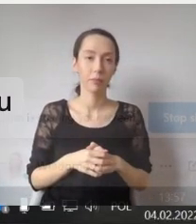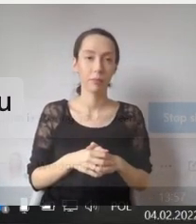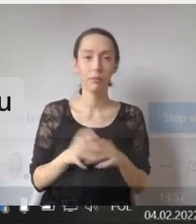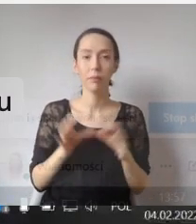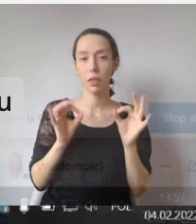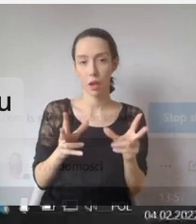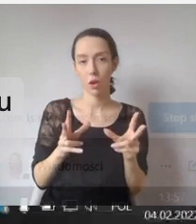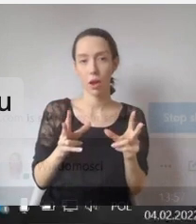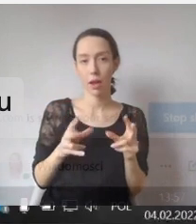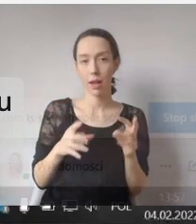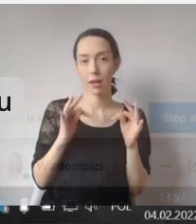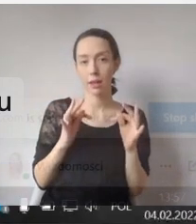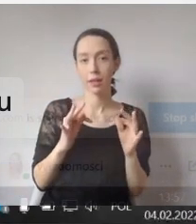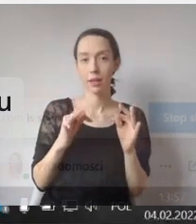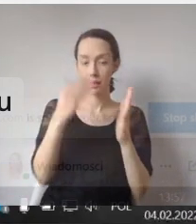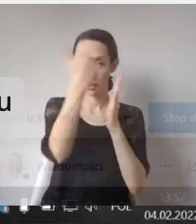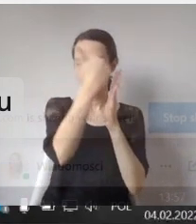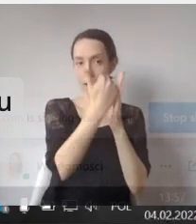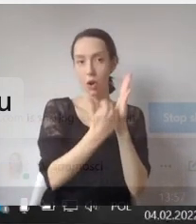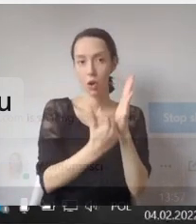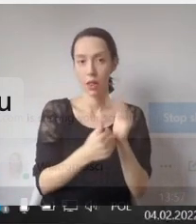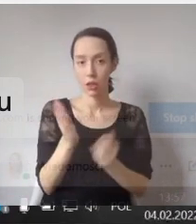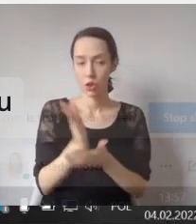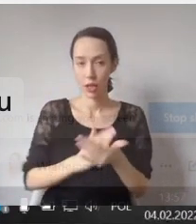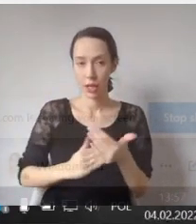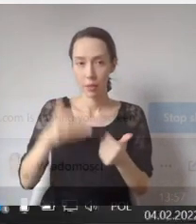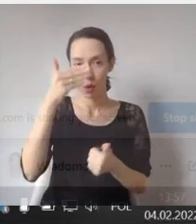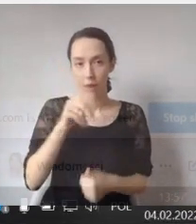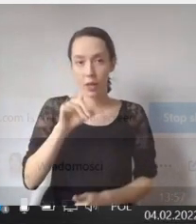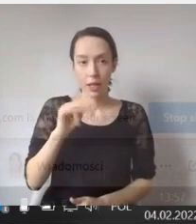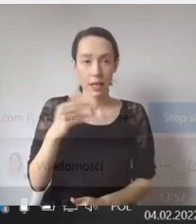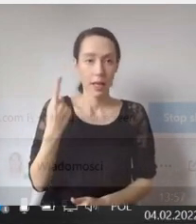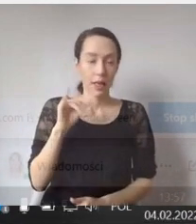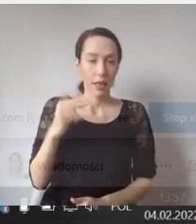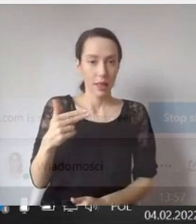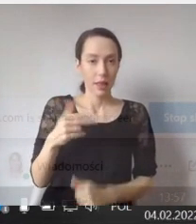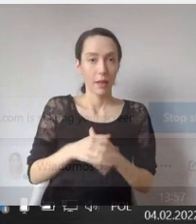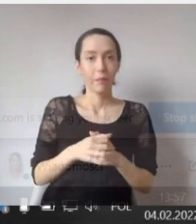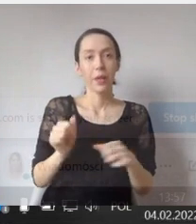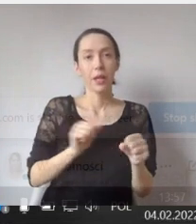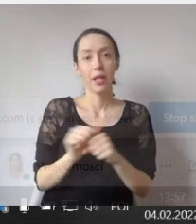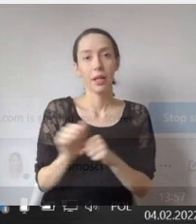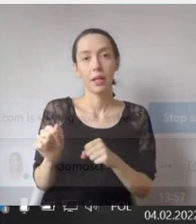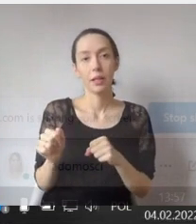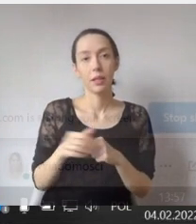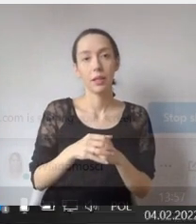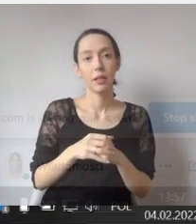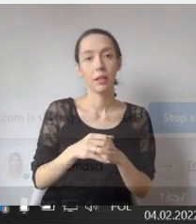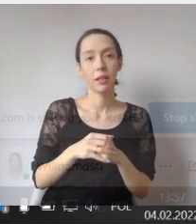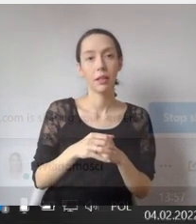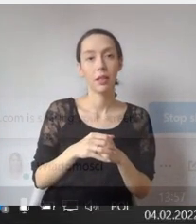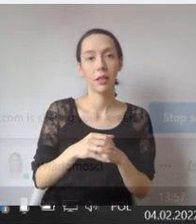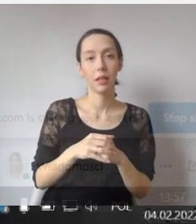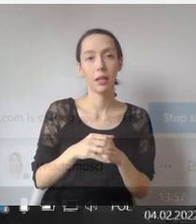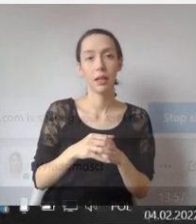Ok, i możemy sobie przejść teraz do kolejnej części profilu na LinkedIn. Jest to część związana z